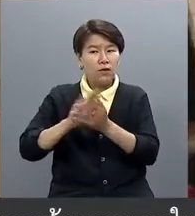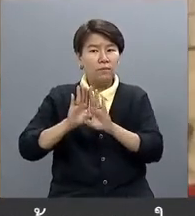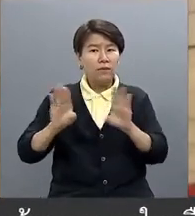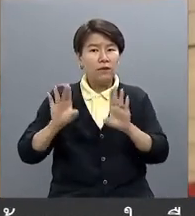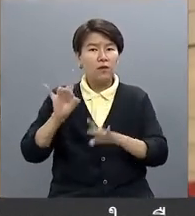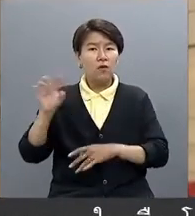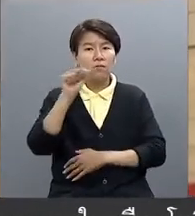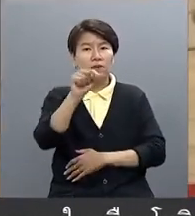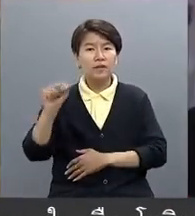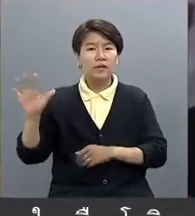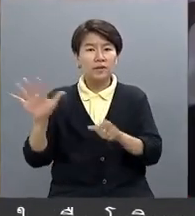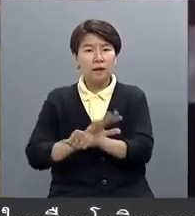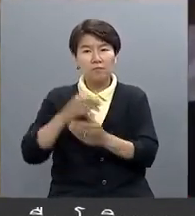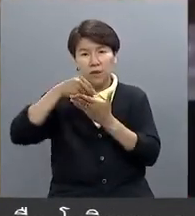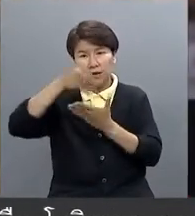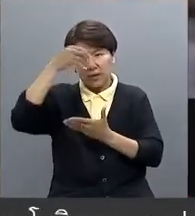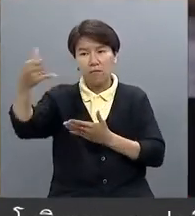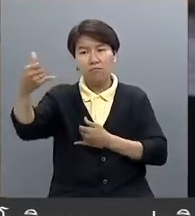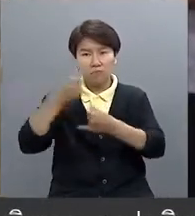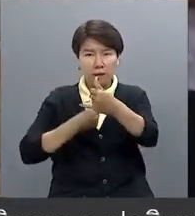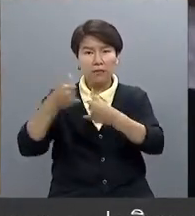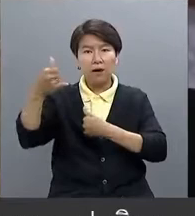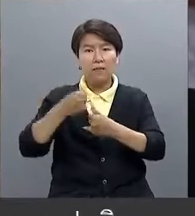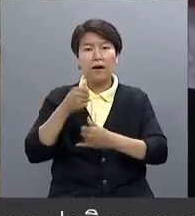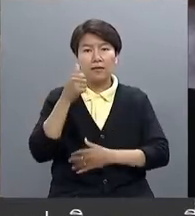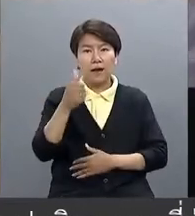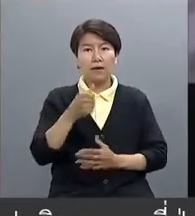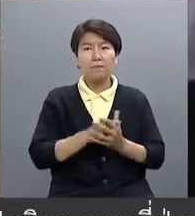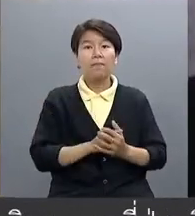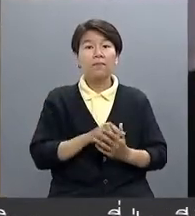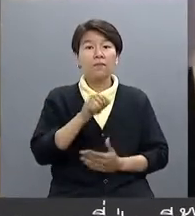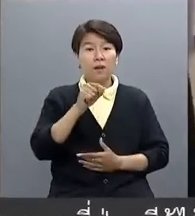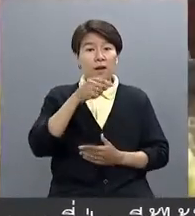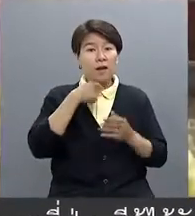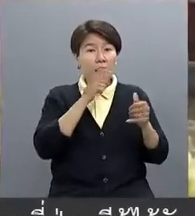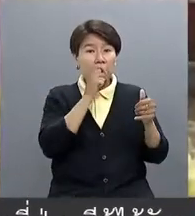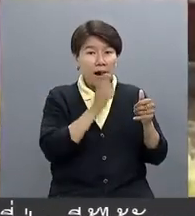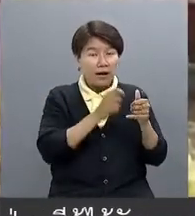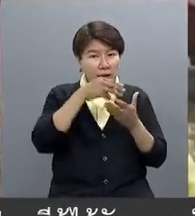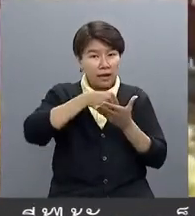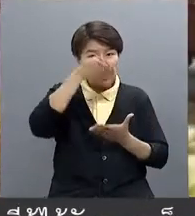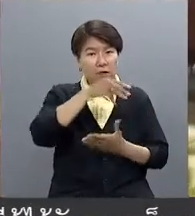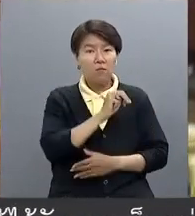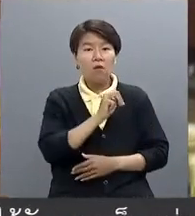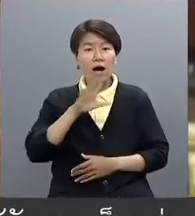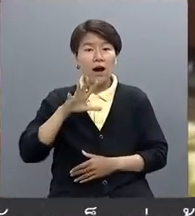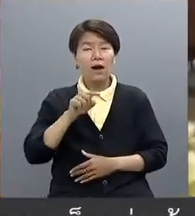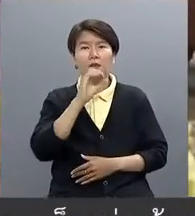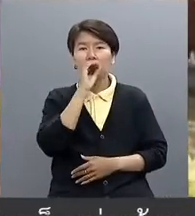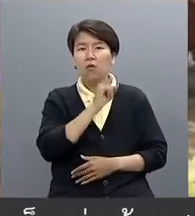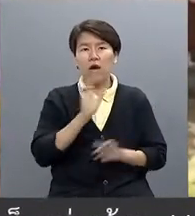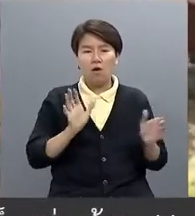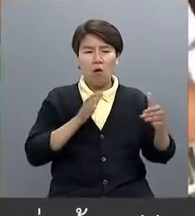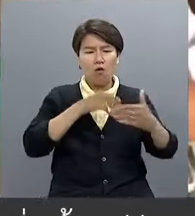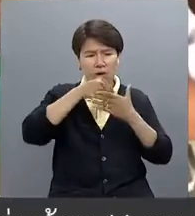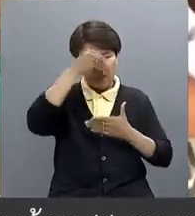ขณะที่นักเรียนชั้นมัธยมศึกษาปีที่5ก็บอกว่าอยากให้เปิดเรียนตามปกติเนื่องจากว่าการเรียนในห้องเรียนนั้นเข้าใจมาก